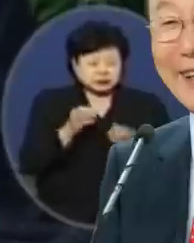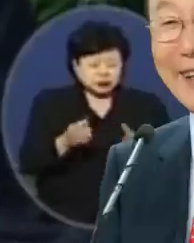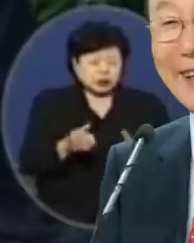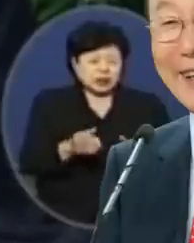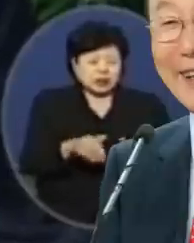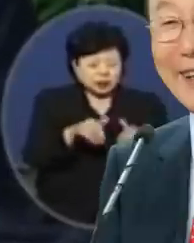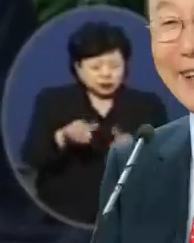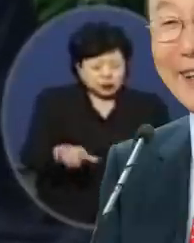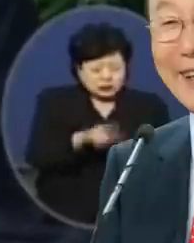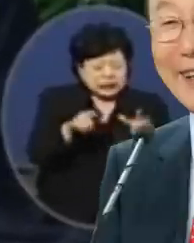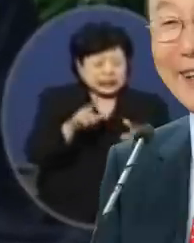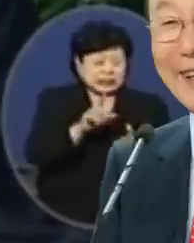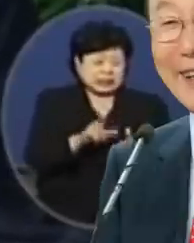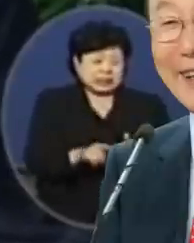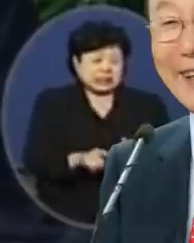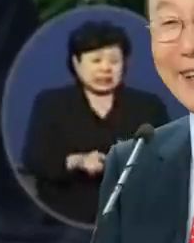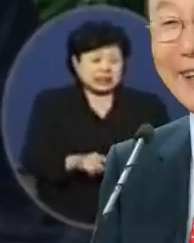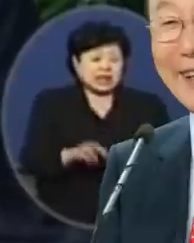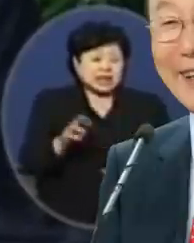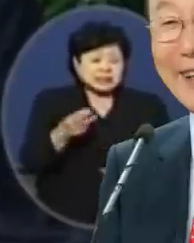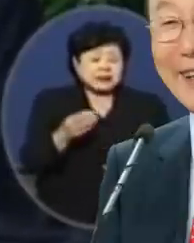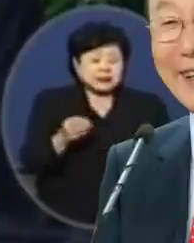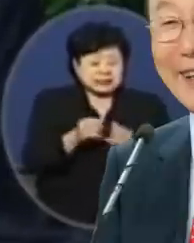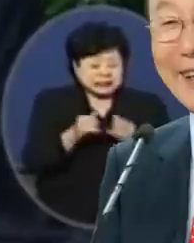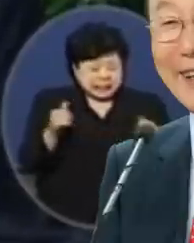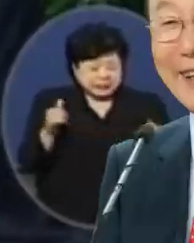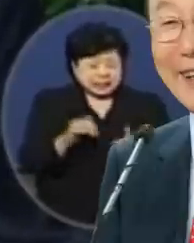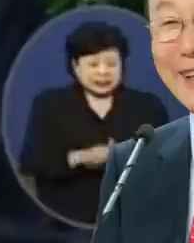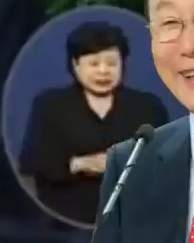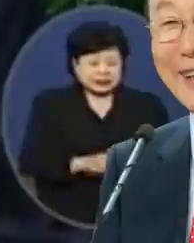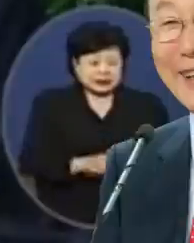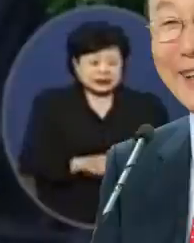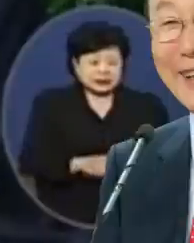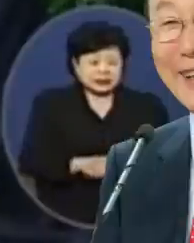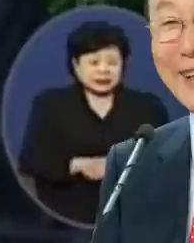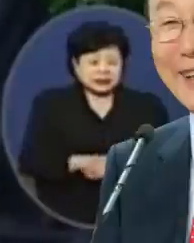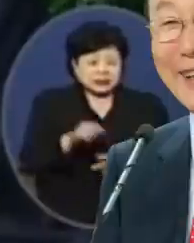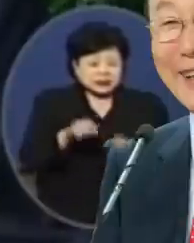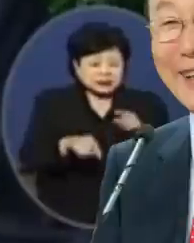430년 동안 종살이 하다가 300만 이스라엘이 지나가는데,